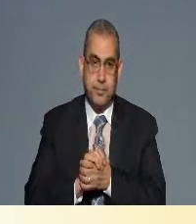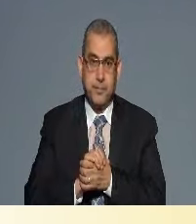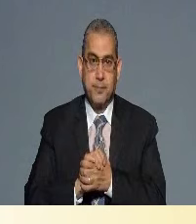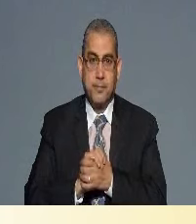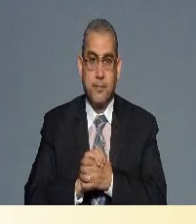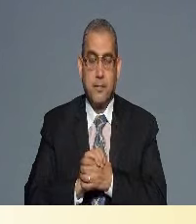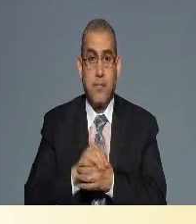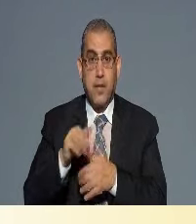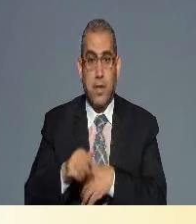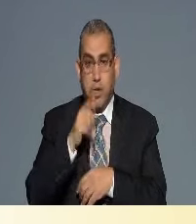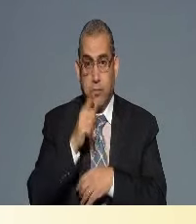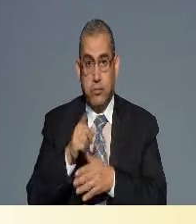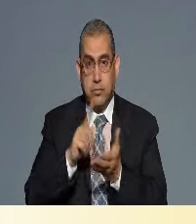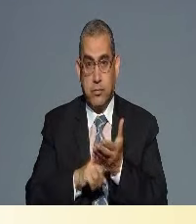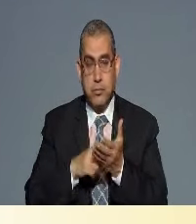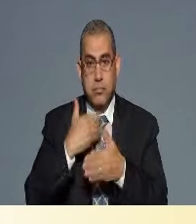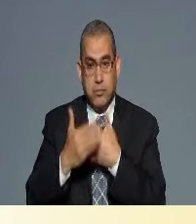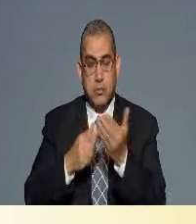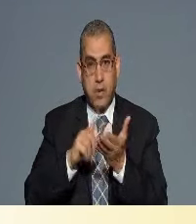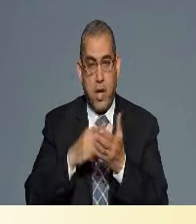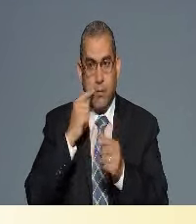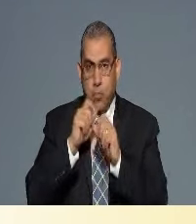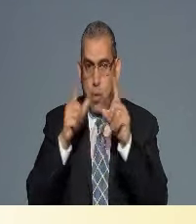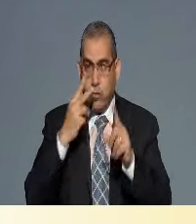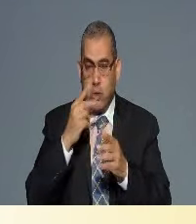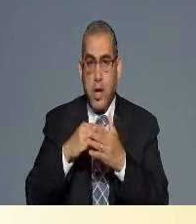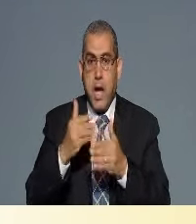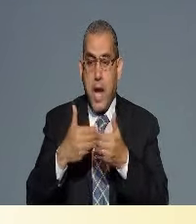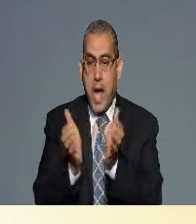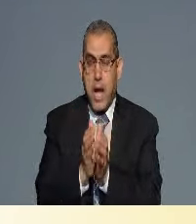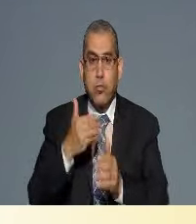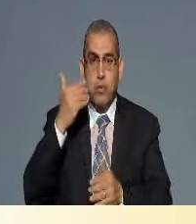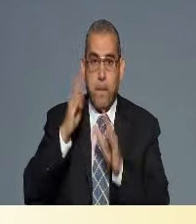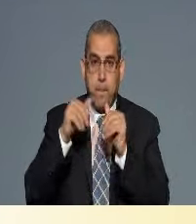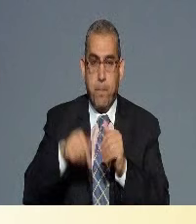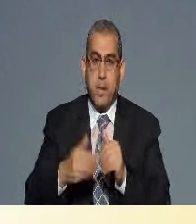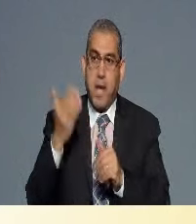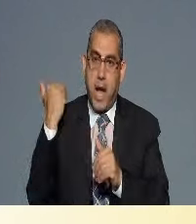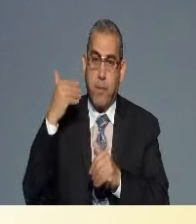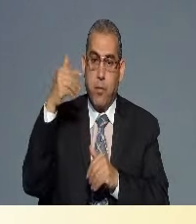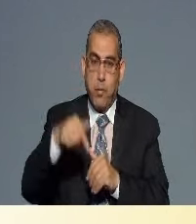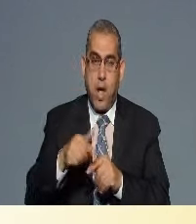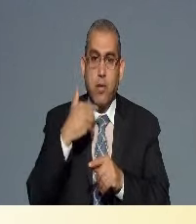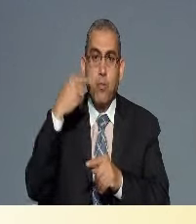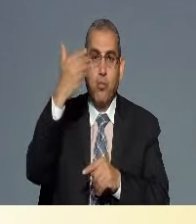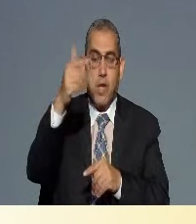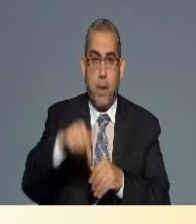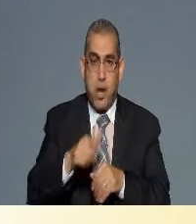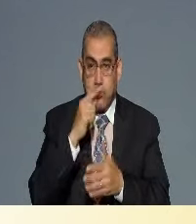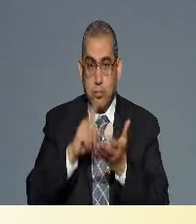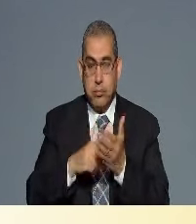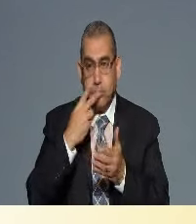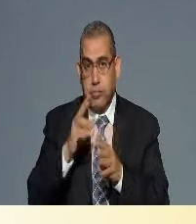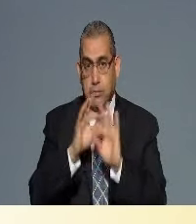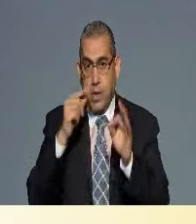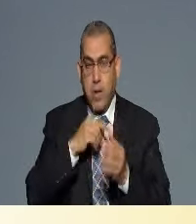احنا هنا فندم حبينا نسلط الضوء على جهاز مستقبل مصر، الماضي والحاضر والمستقبل. احنا هنا بنتكلم على